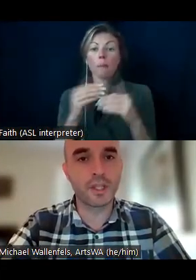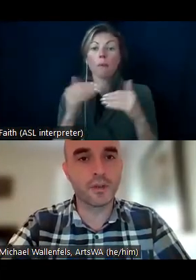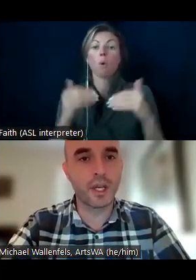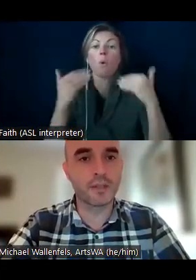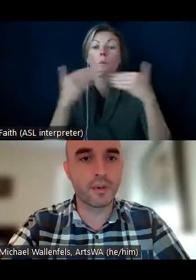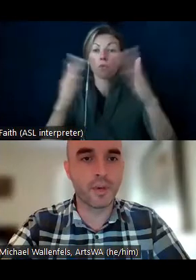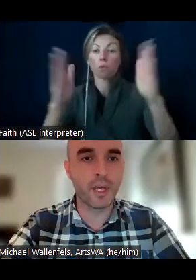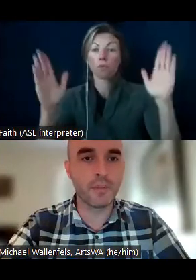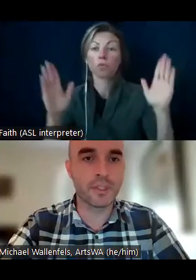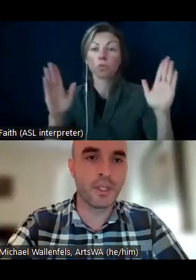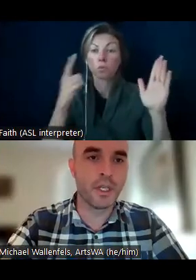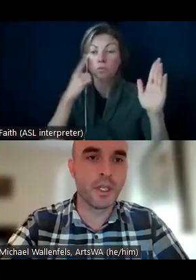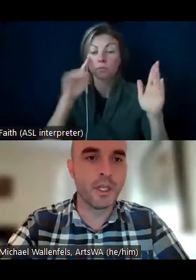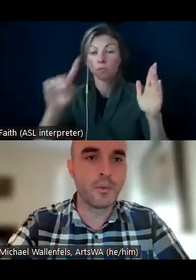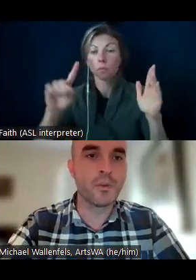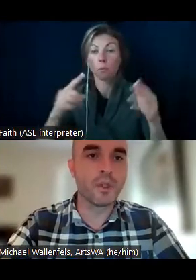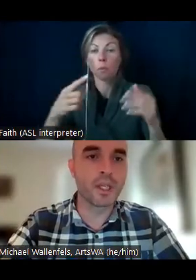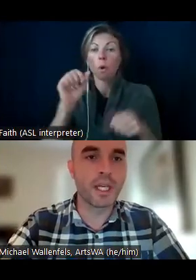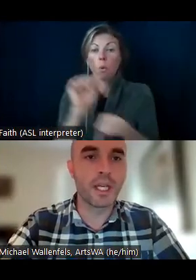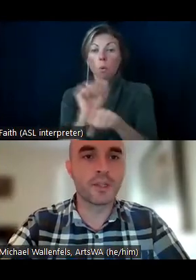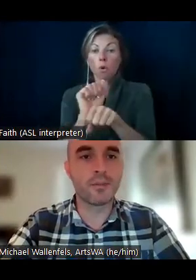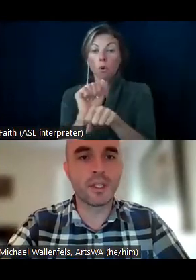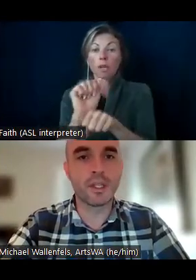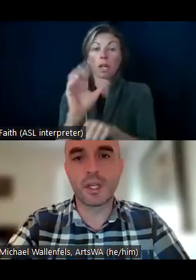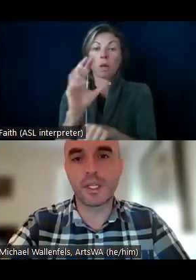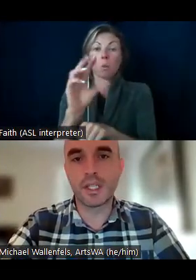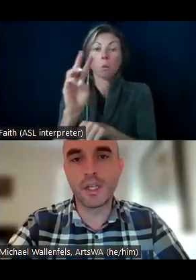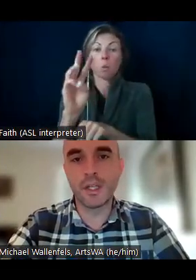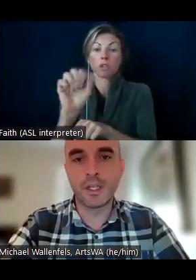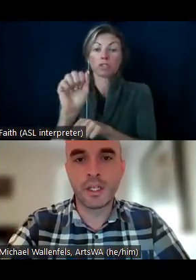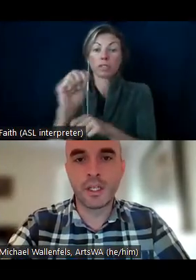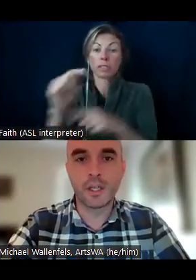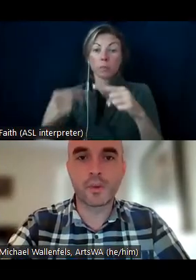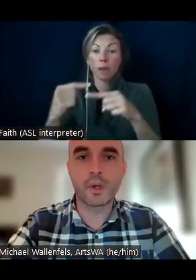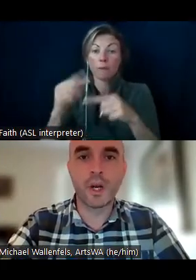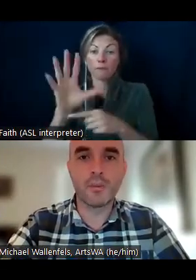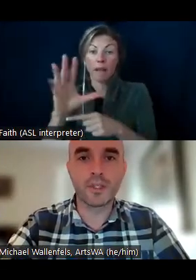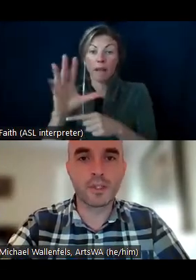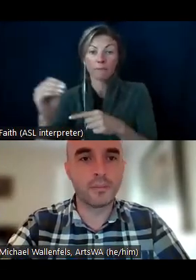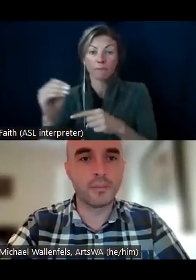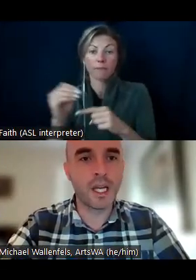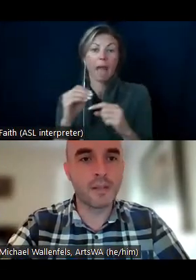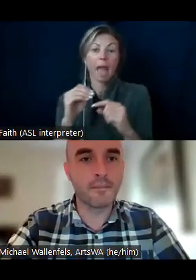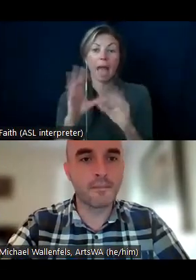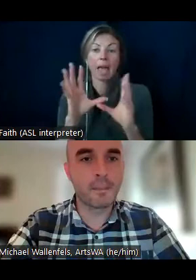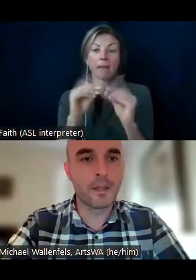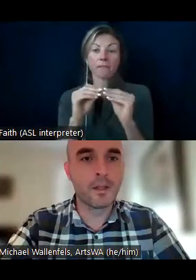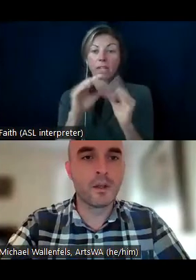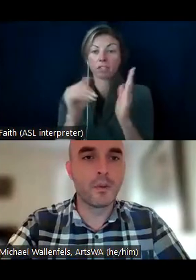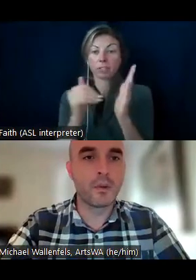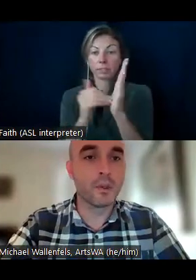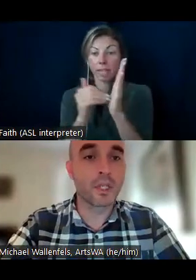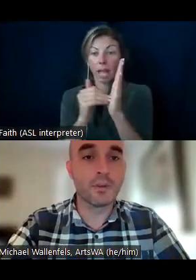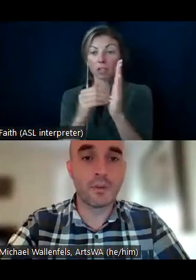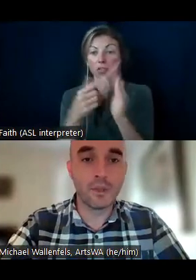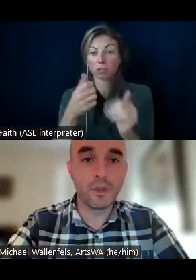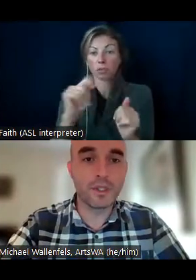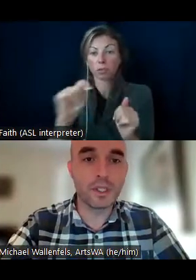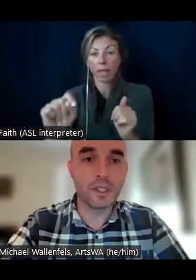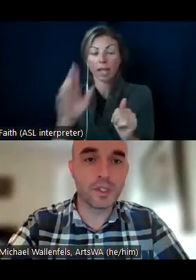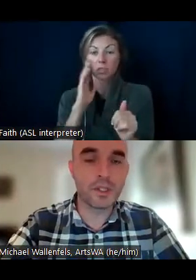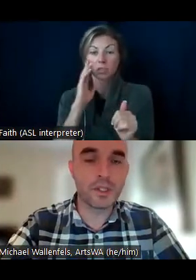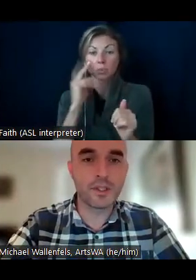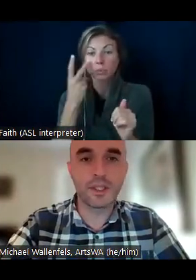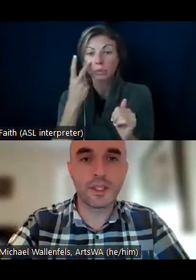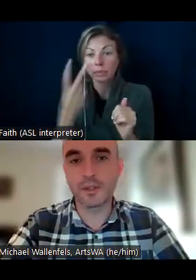일정, 저희는 컨벤션 센터 그랜트와 워킹 워싱턴 5차의 오버 그 개요,